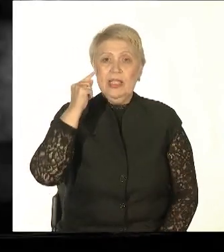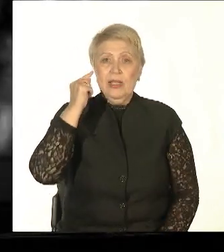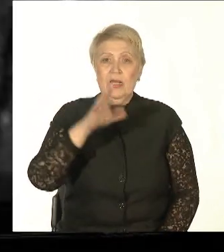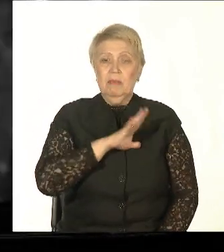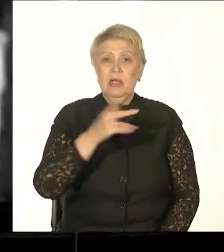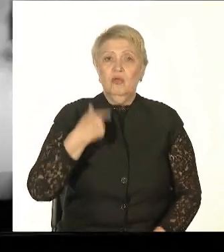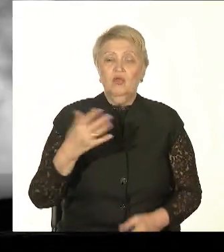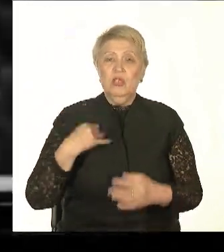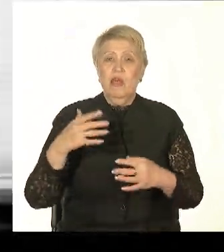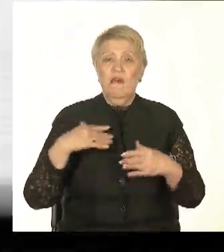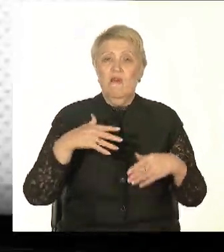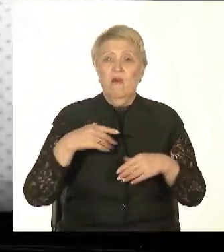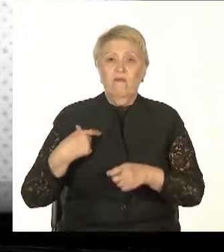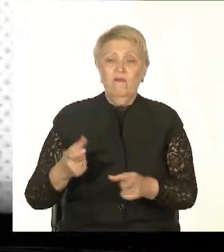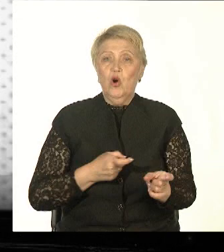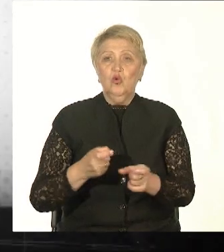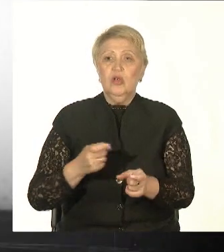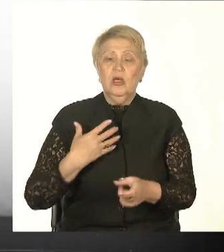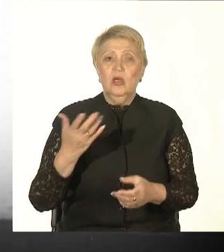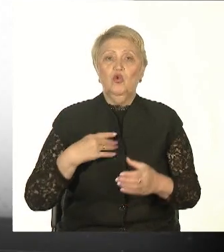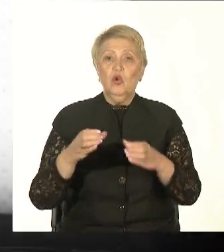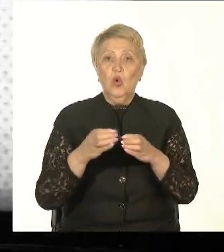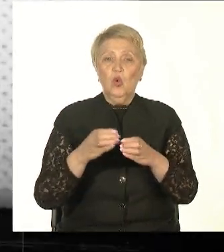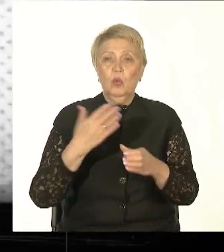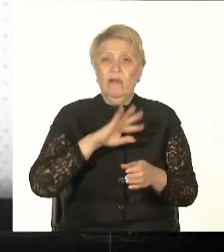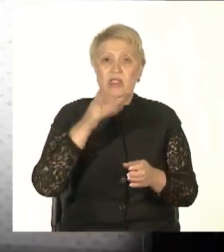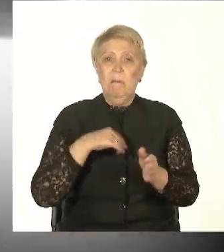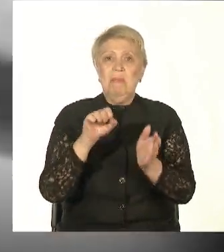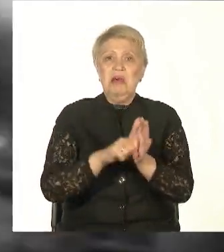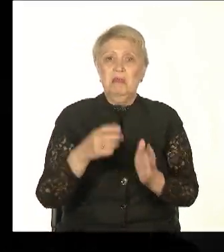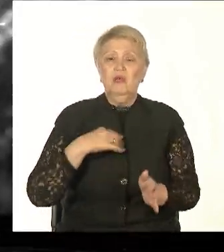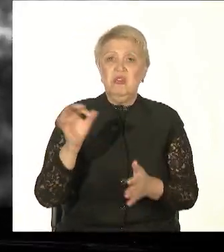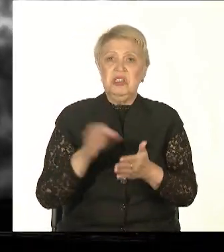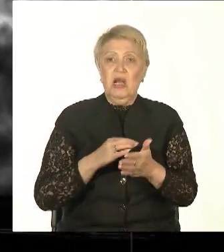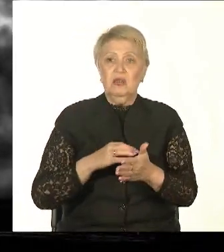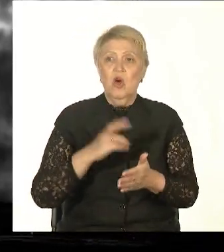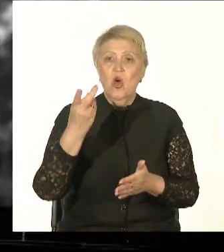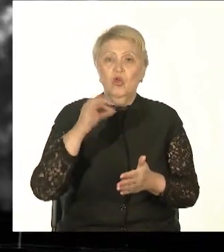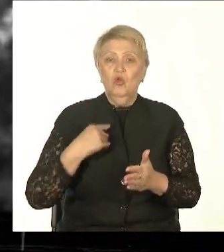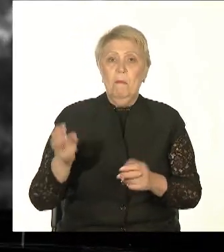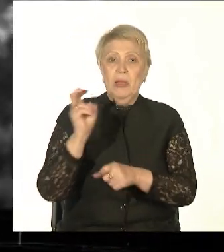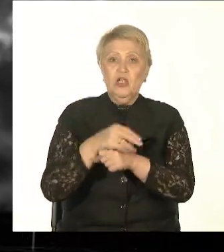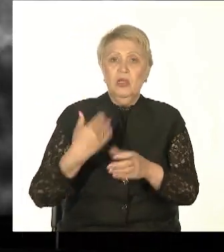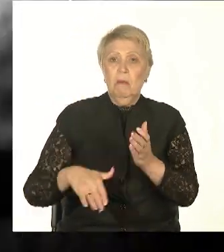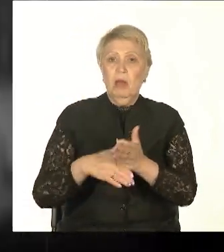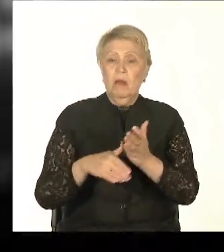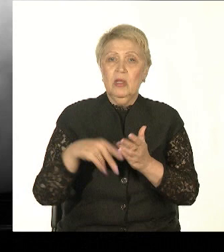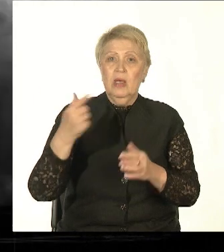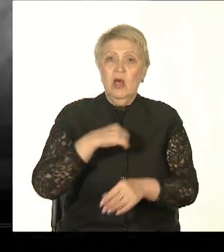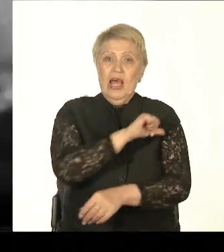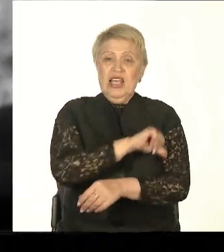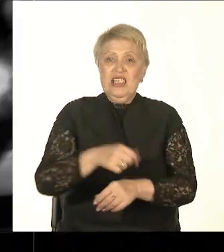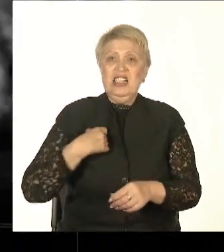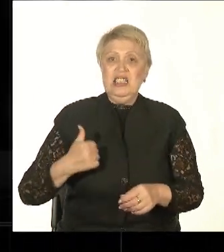и открыли огонь. Группа Стрельникова погибла сразу, но к месту боя подоспело подразделение заставы и резерв соседей во главе с